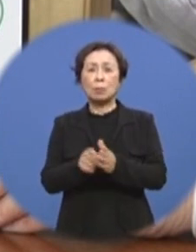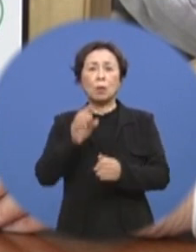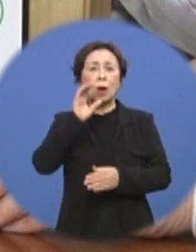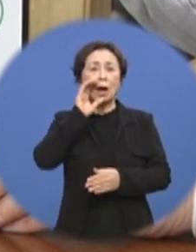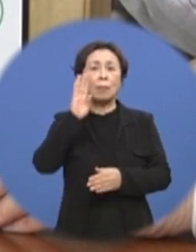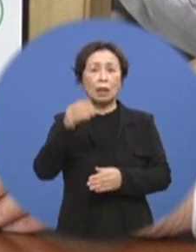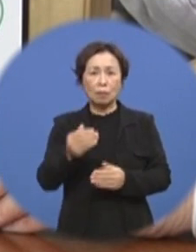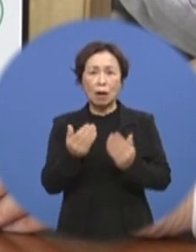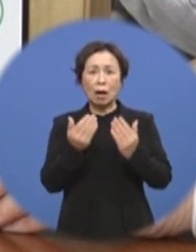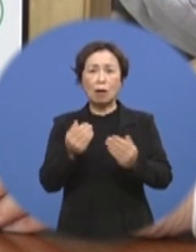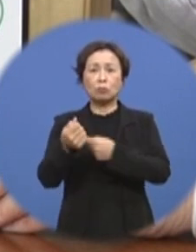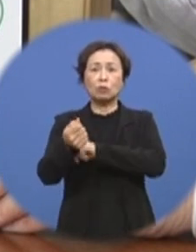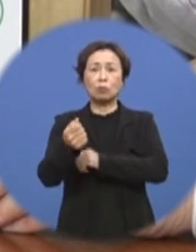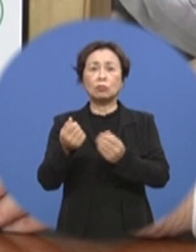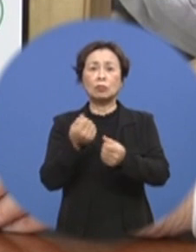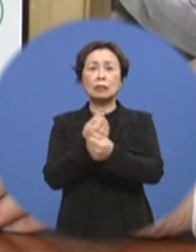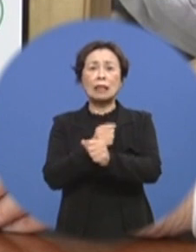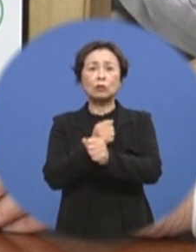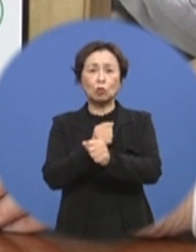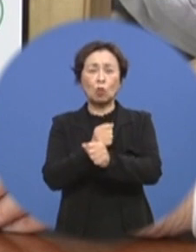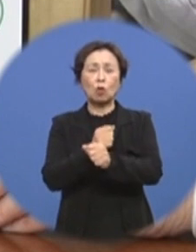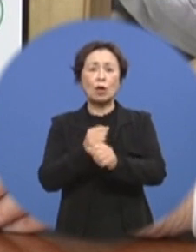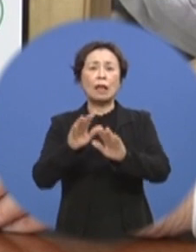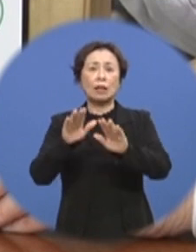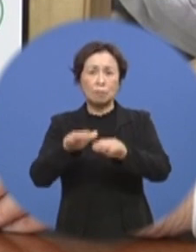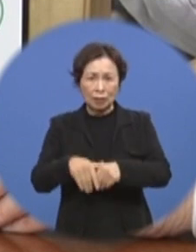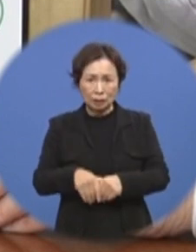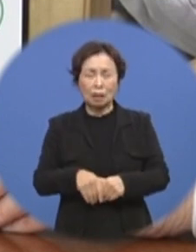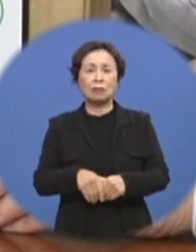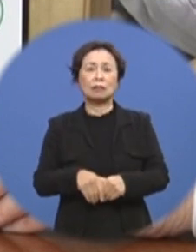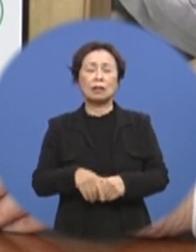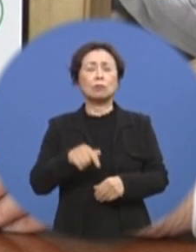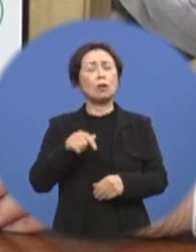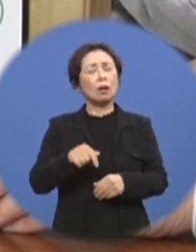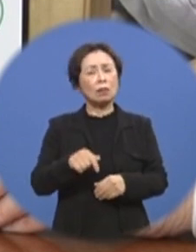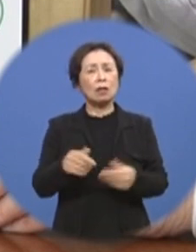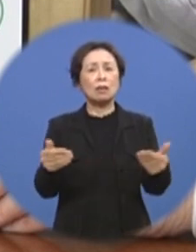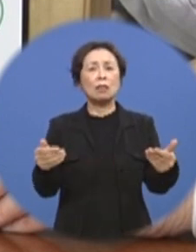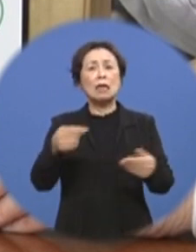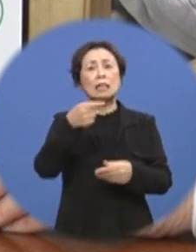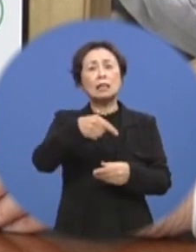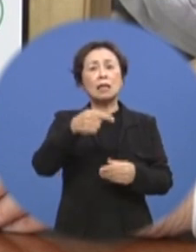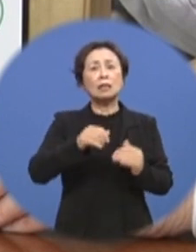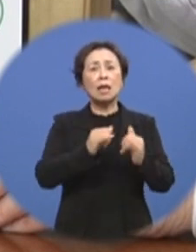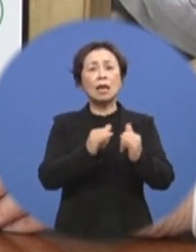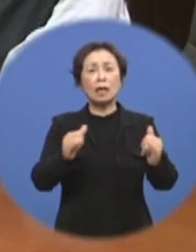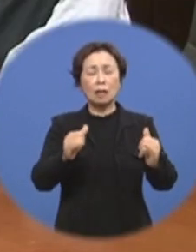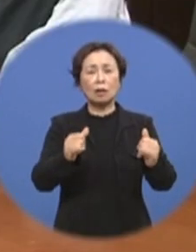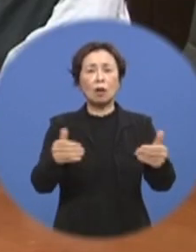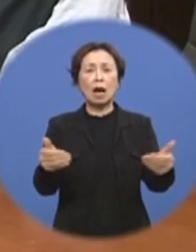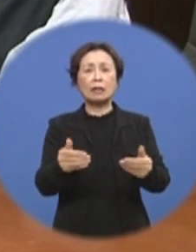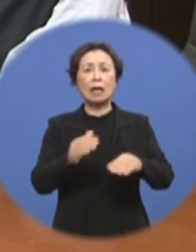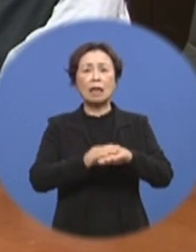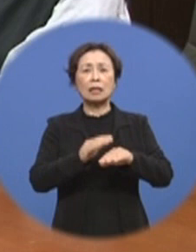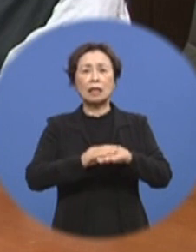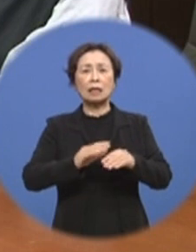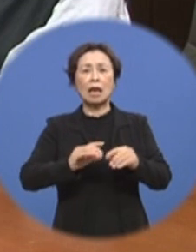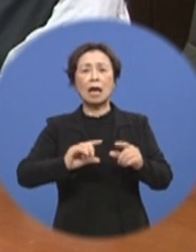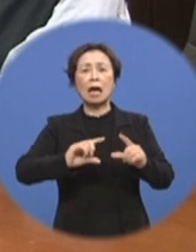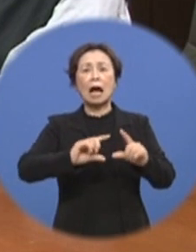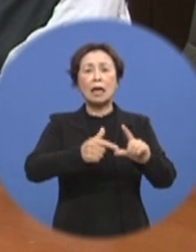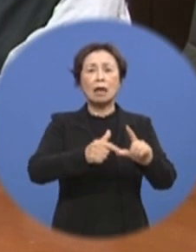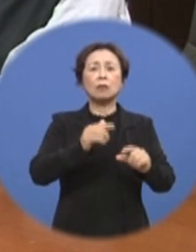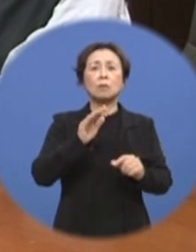やっぱり先生方の働き方改革もあるしそれから問題をいくつも作っていくというのはちょっと